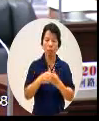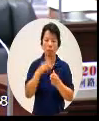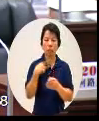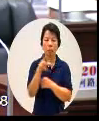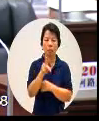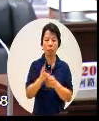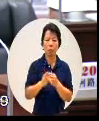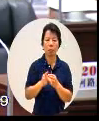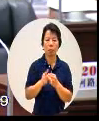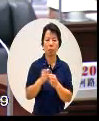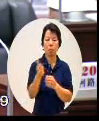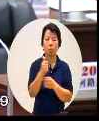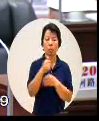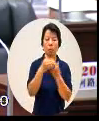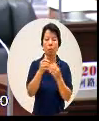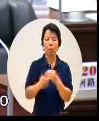科長